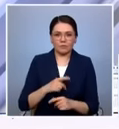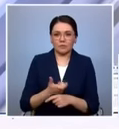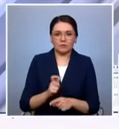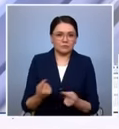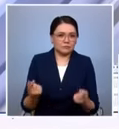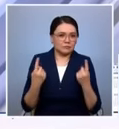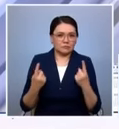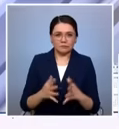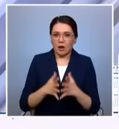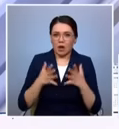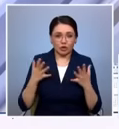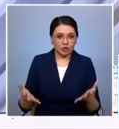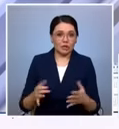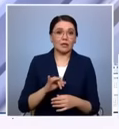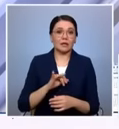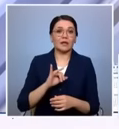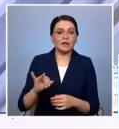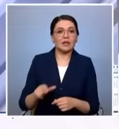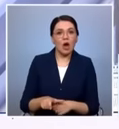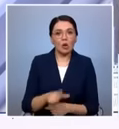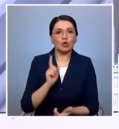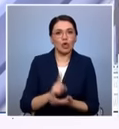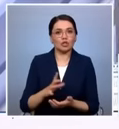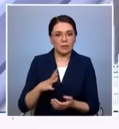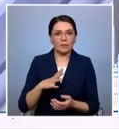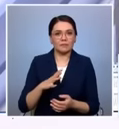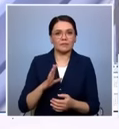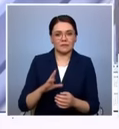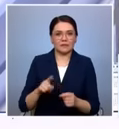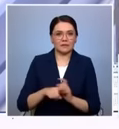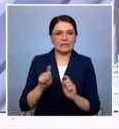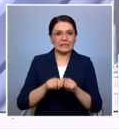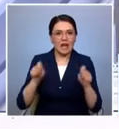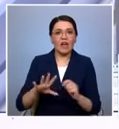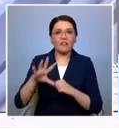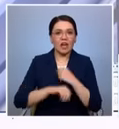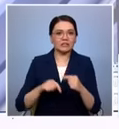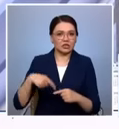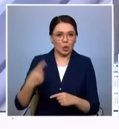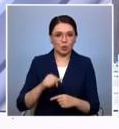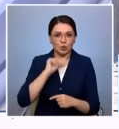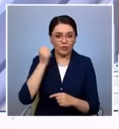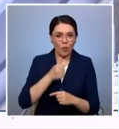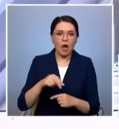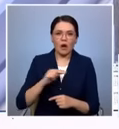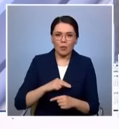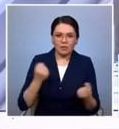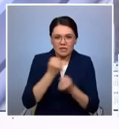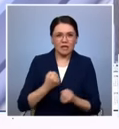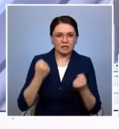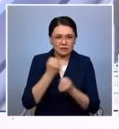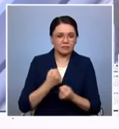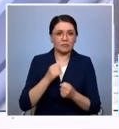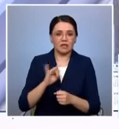Шамилю Валееву. Хабиров признался, что он до конца не понимает природу этого конфликта, сообщил, что Назаров предложил